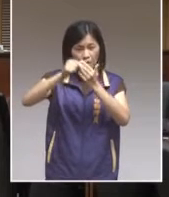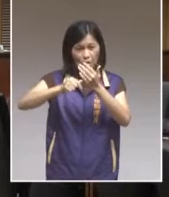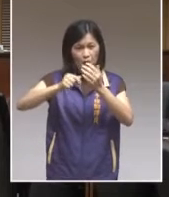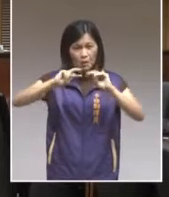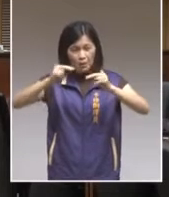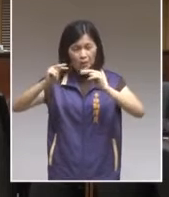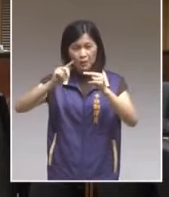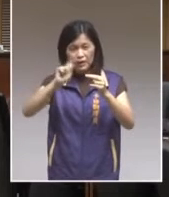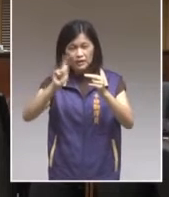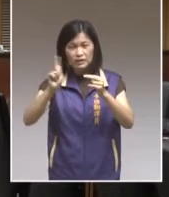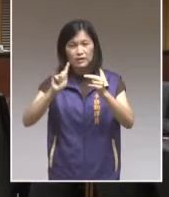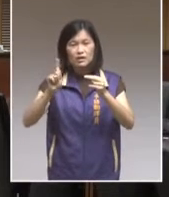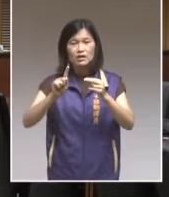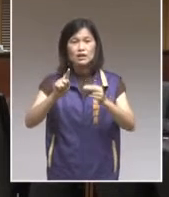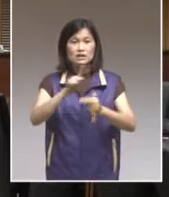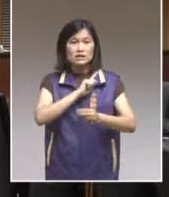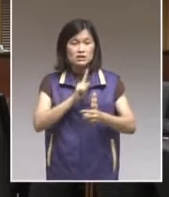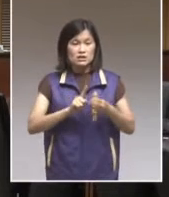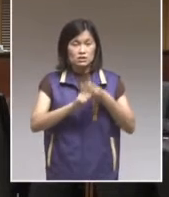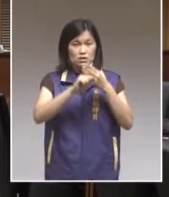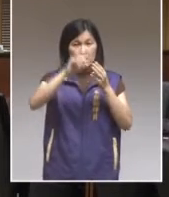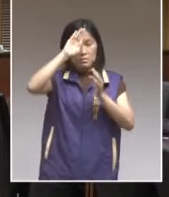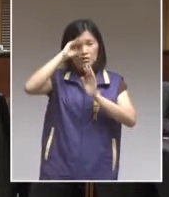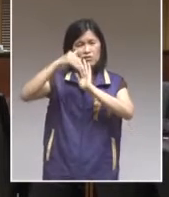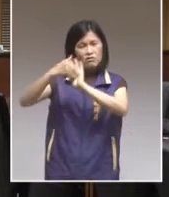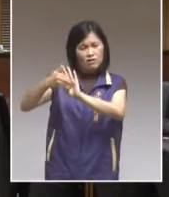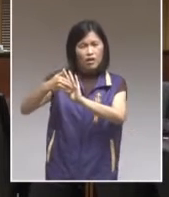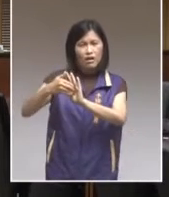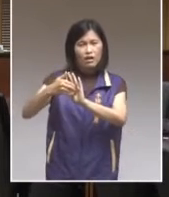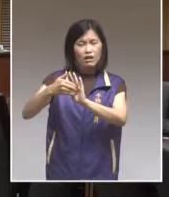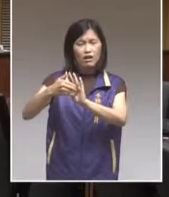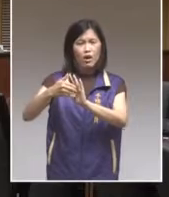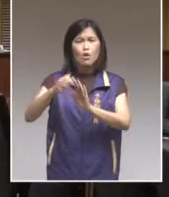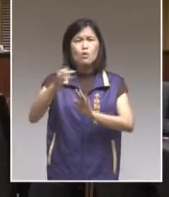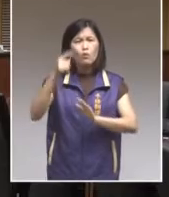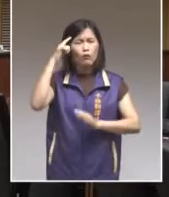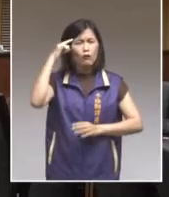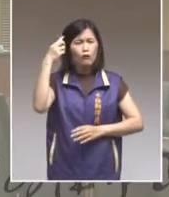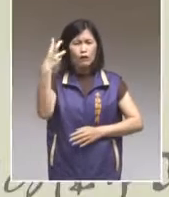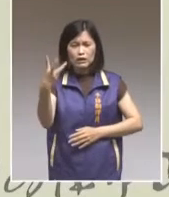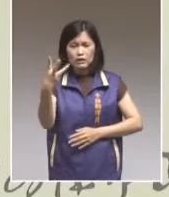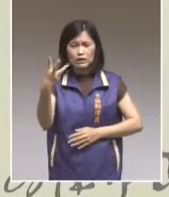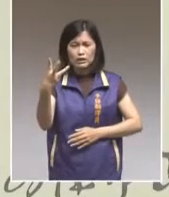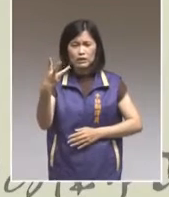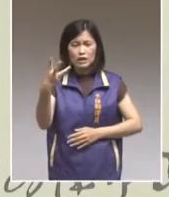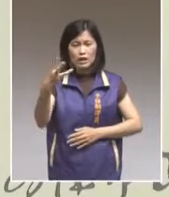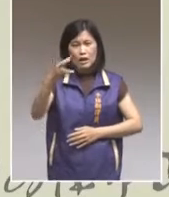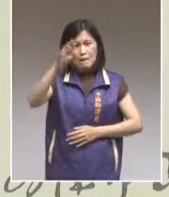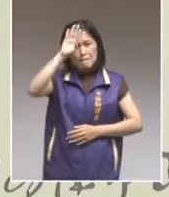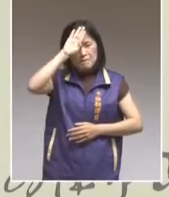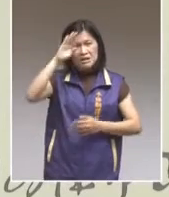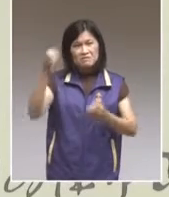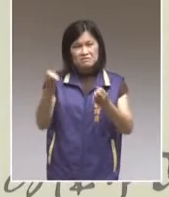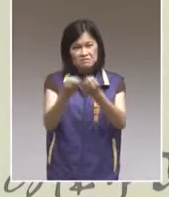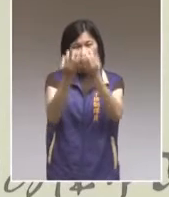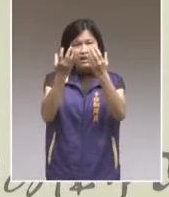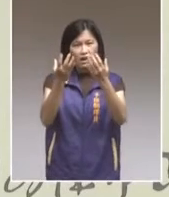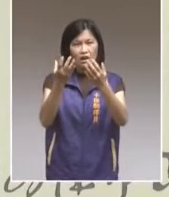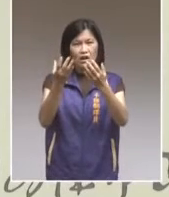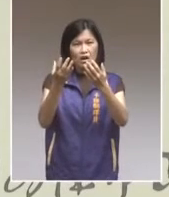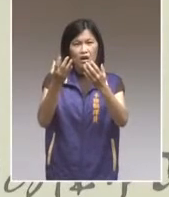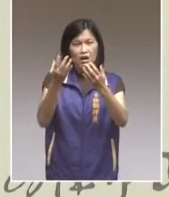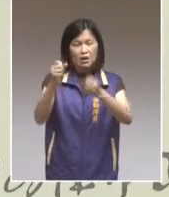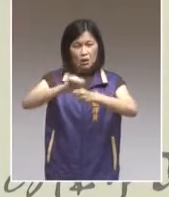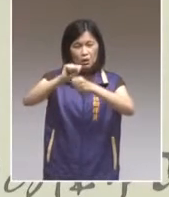意、哦、你若是自主防疫的、哦、啊，为什么这样呢？三天到一半会发病的大概一半的人、哦、